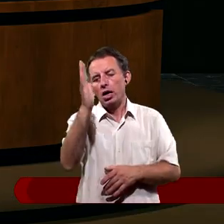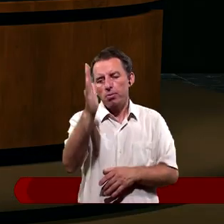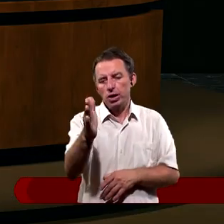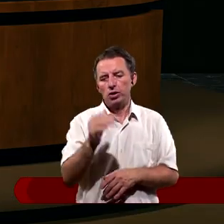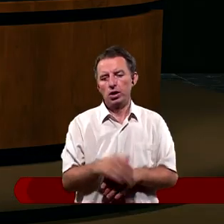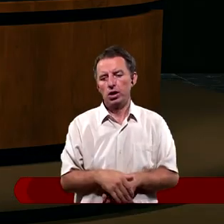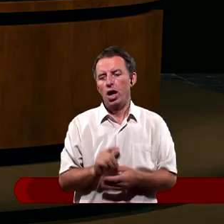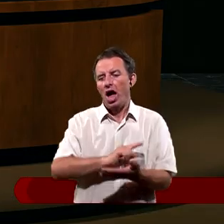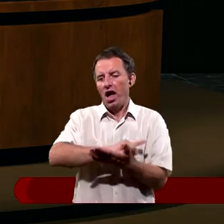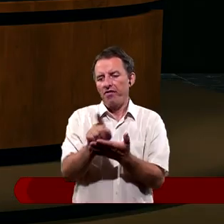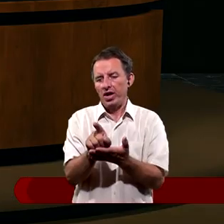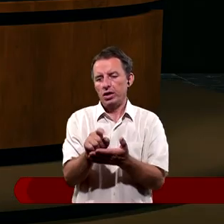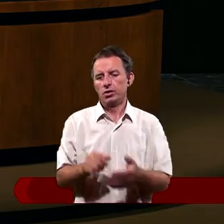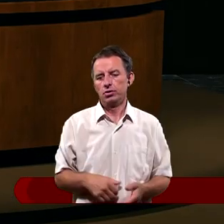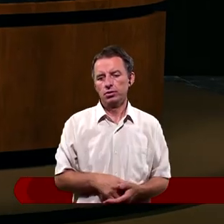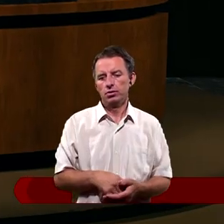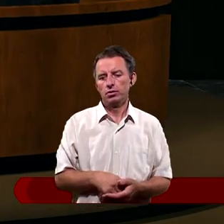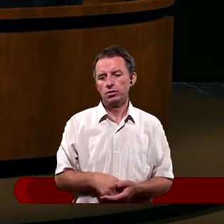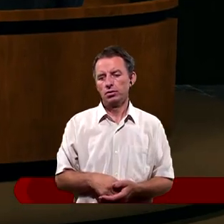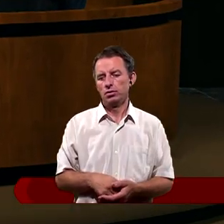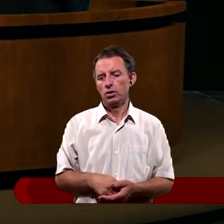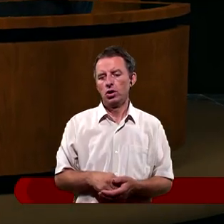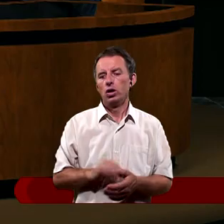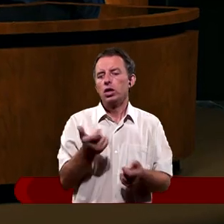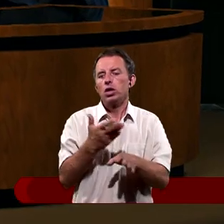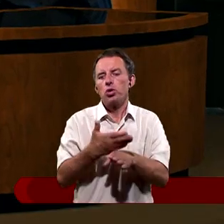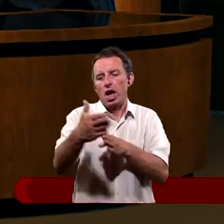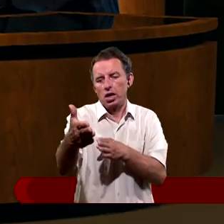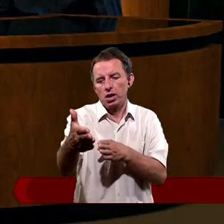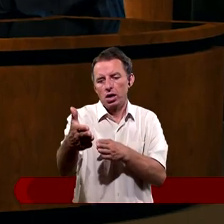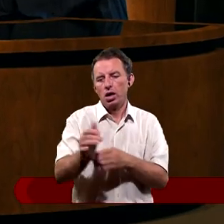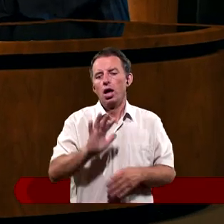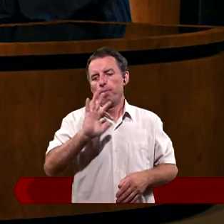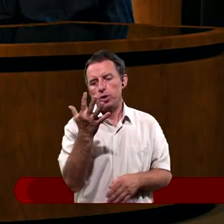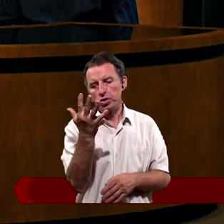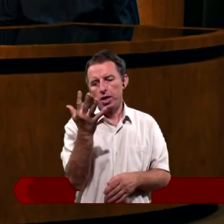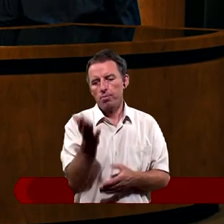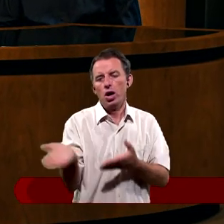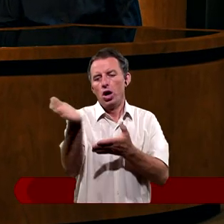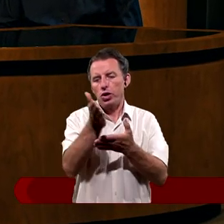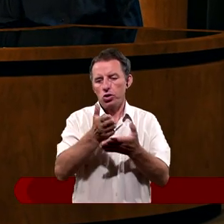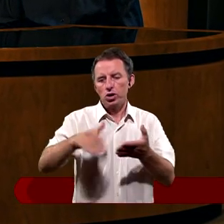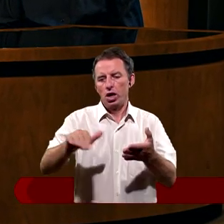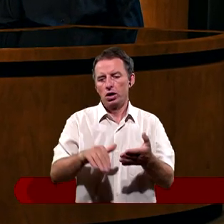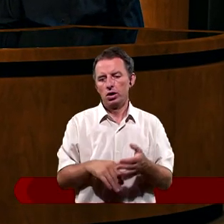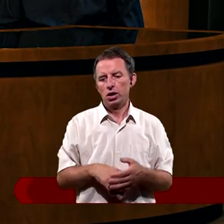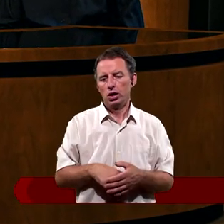będzie efekt? Nieco dalej, w